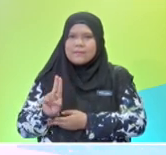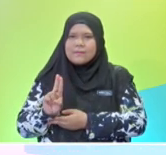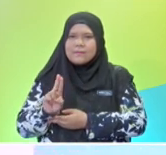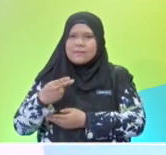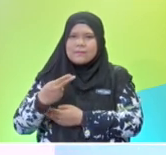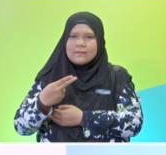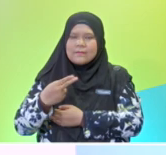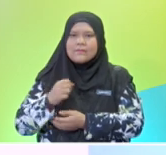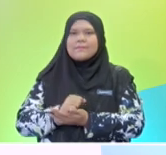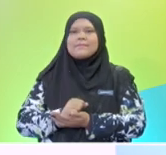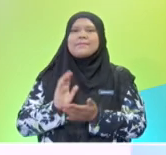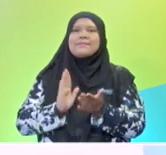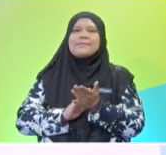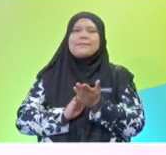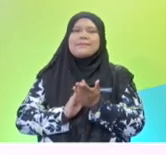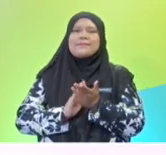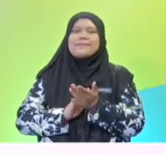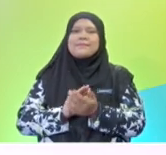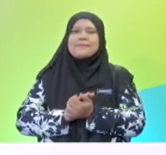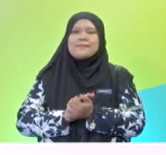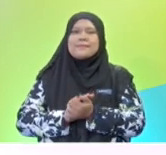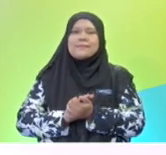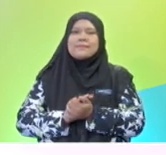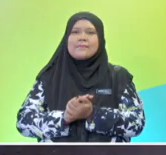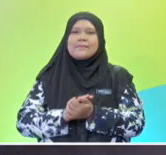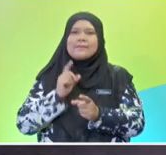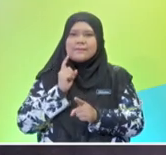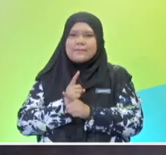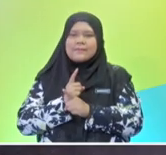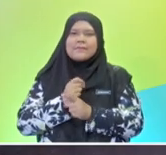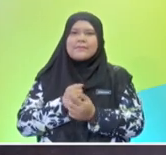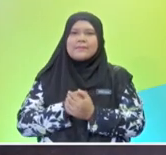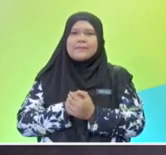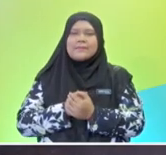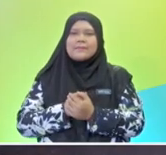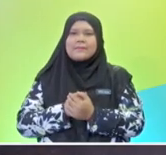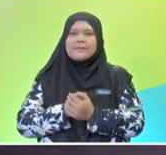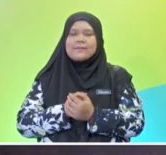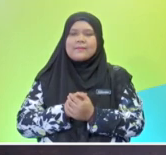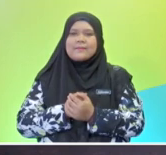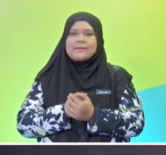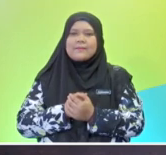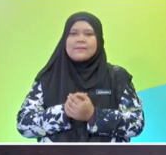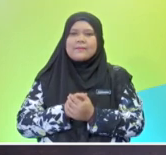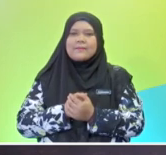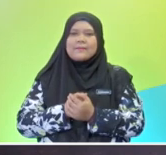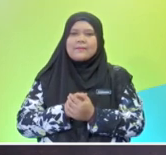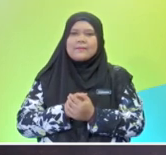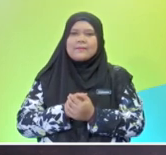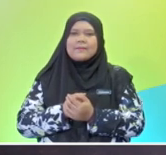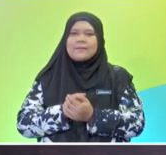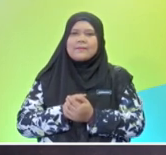A-S-U-H. Baik, membasuh. Betul. Ha. Tepat sekali. Baik. Ha.